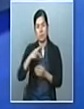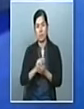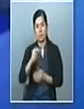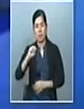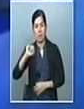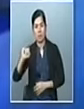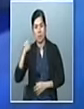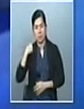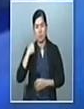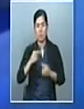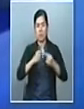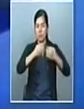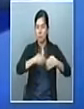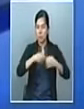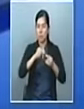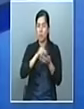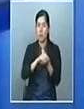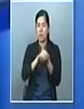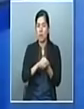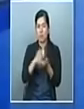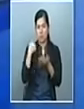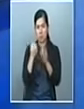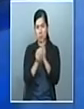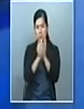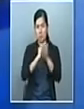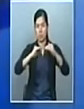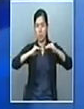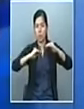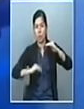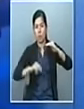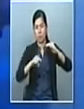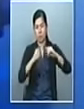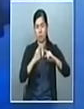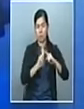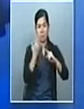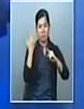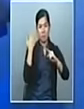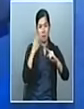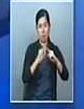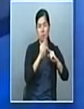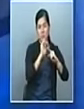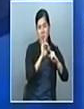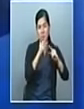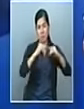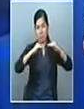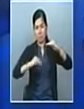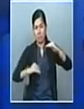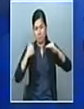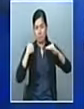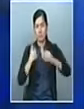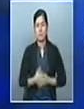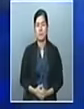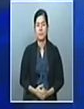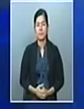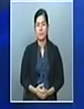ปรับตัวลดลงทั้ง2หน่วยงานนี้ประกาศตรงกันนะคะว่าปรับตัวลดลงจากเดือนก่อนหน้าสิงหาคมปรับลดลงหรือว่าชะลอตัวจากเดือนก